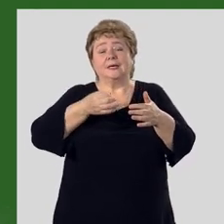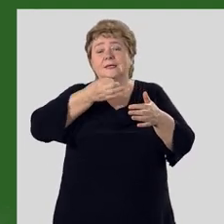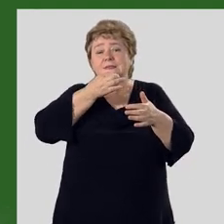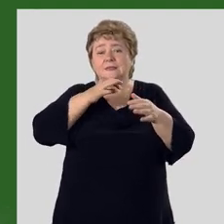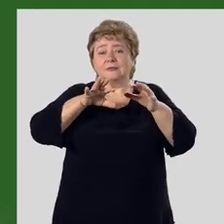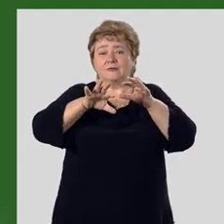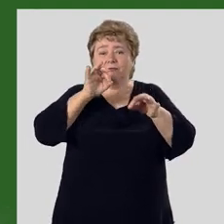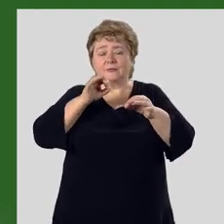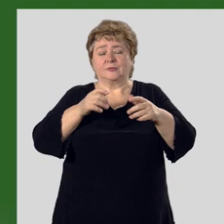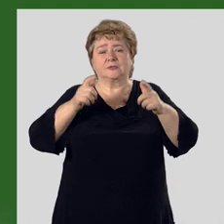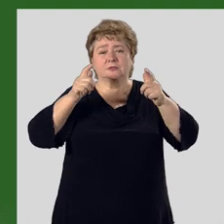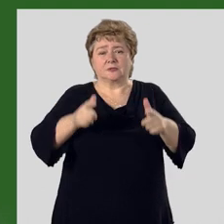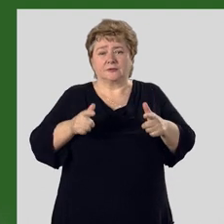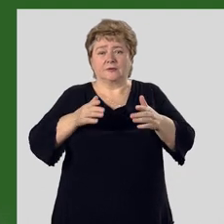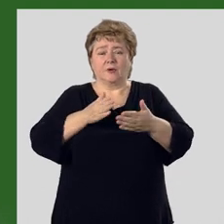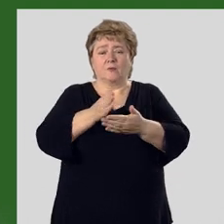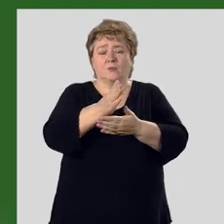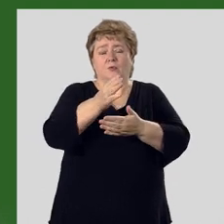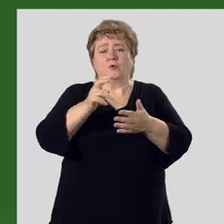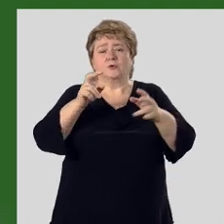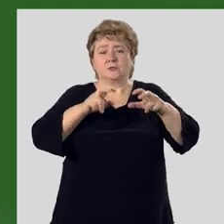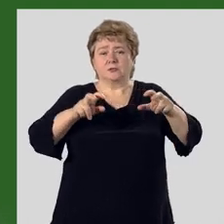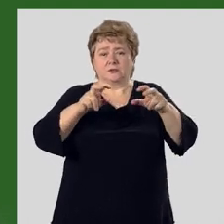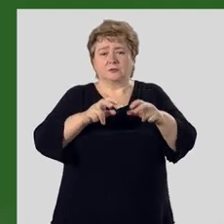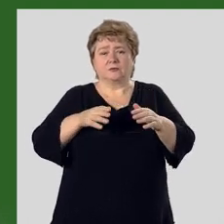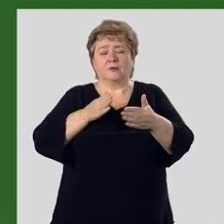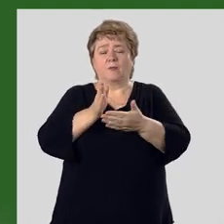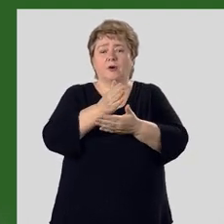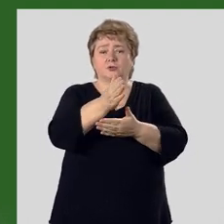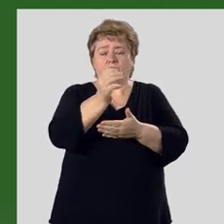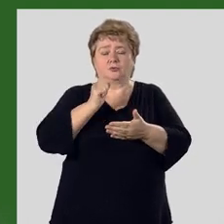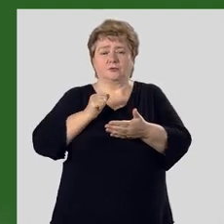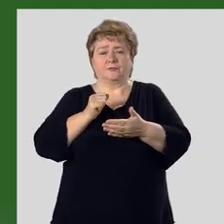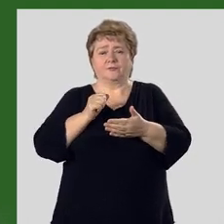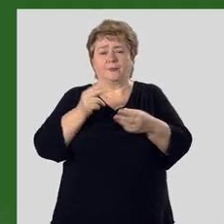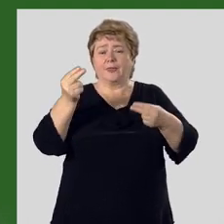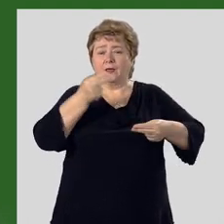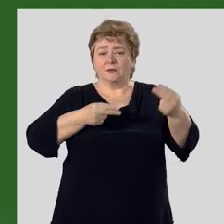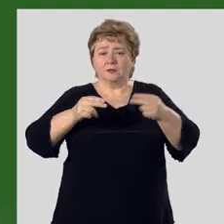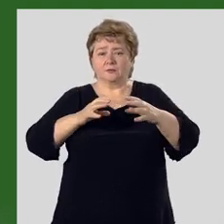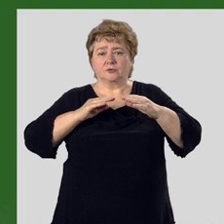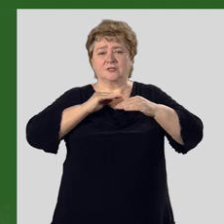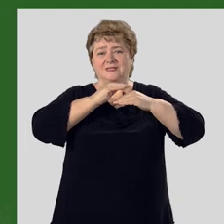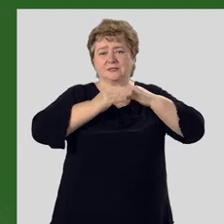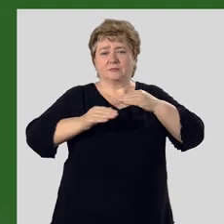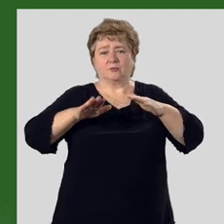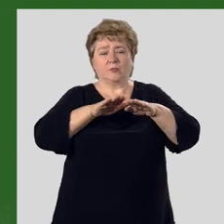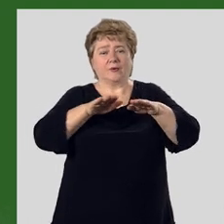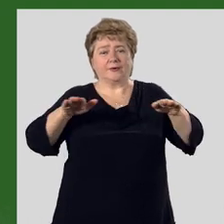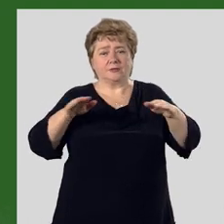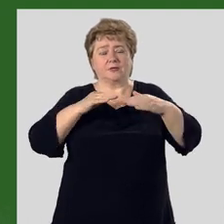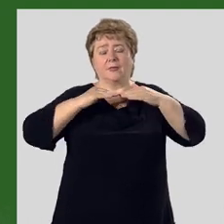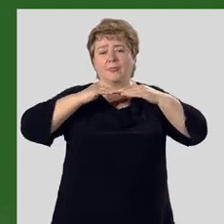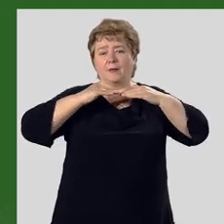Заранее выбранный и согласованный путь следования – маршрут. Изображение земной поверхности на